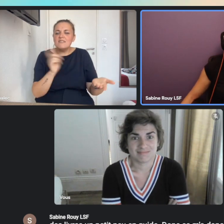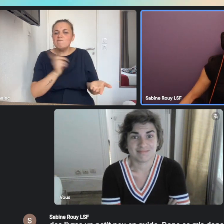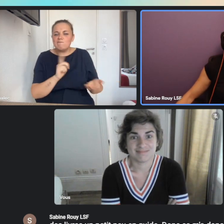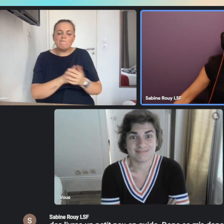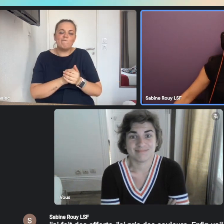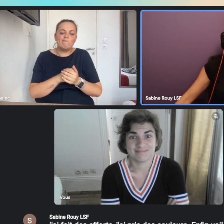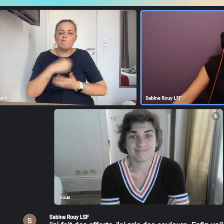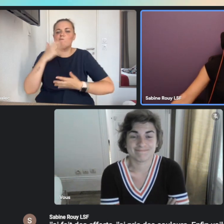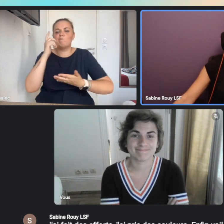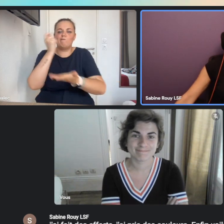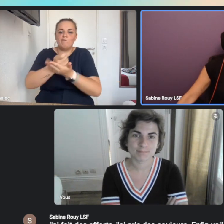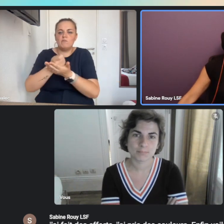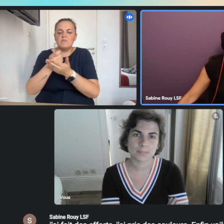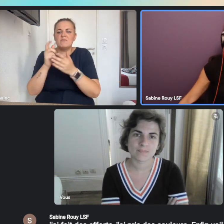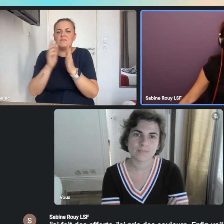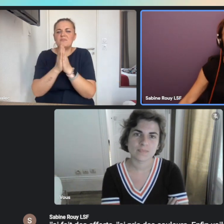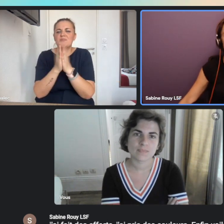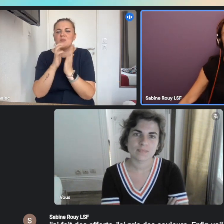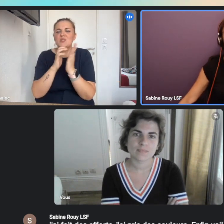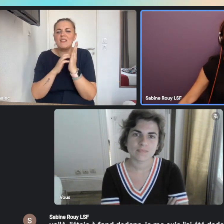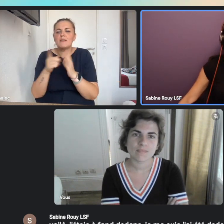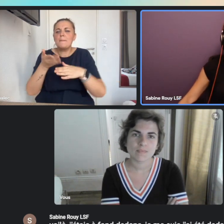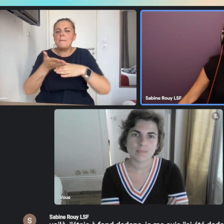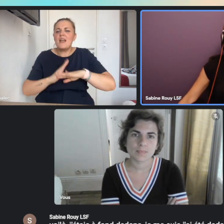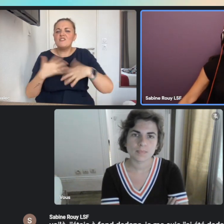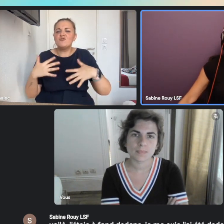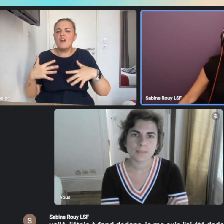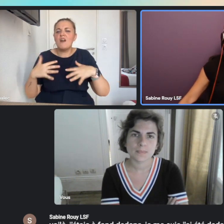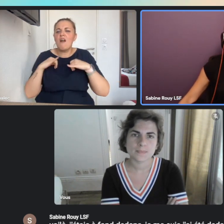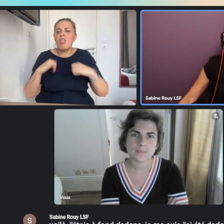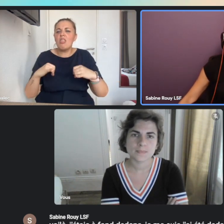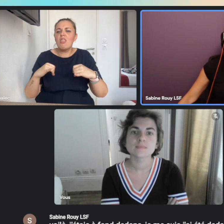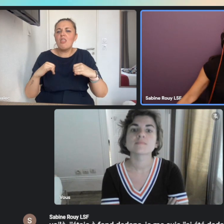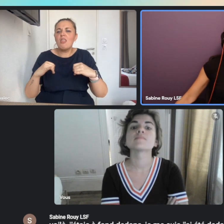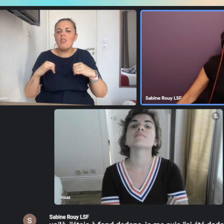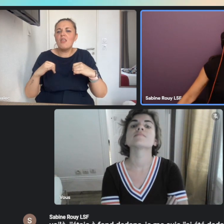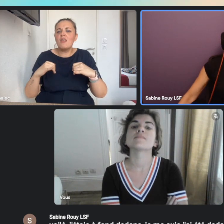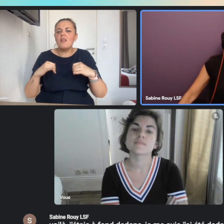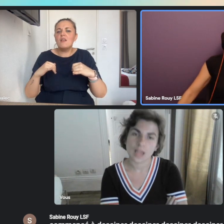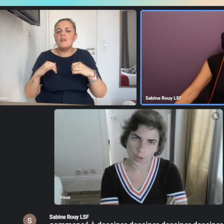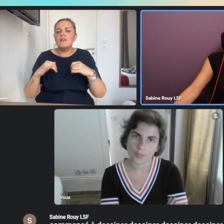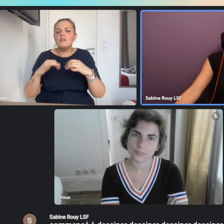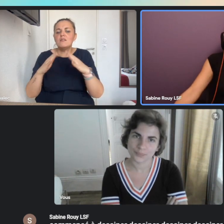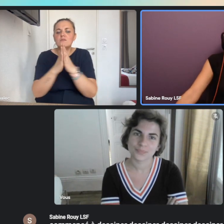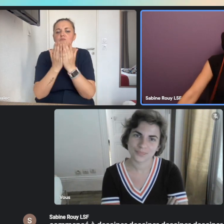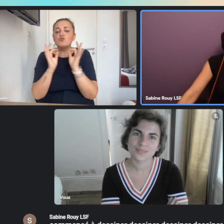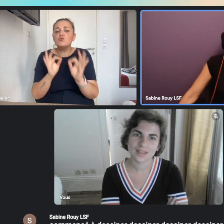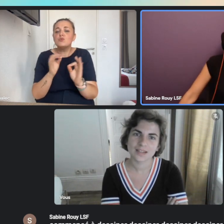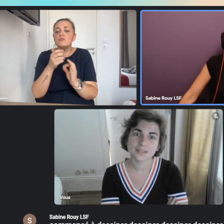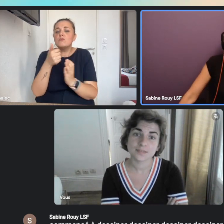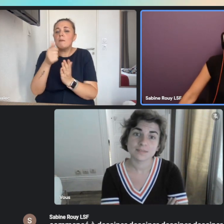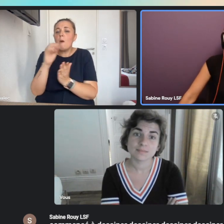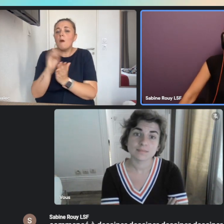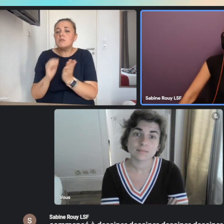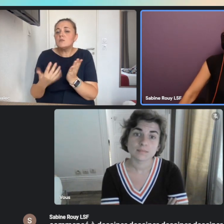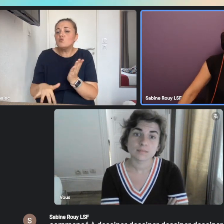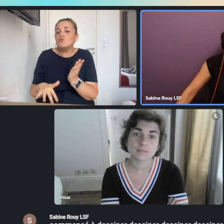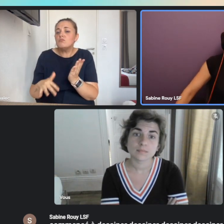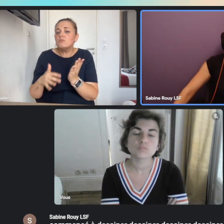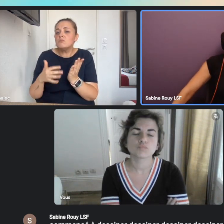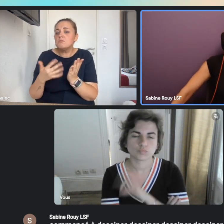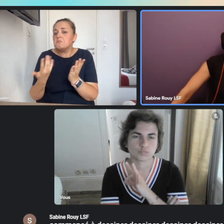d'acheter, un cahier comme ça». Je dis: «Non, c'est pas la solution. Je vais acheter un bullet journal, mais justement qui est déjà tout prêt,